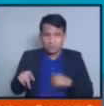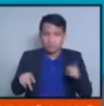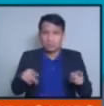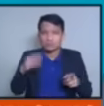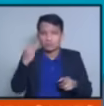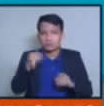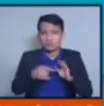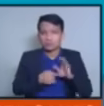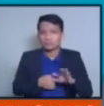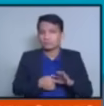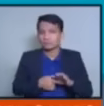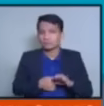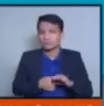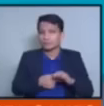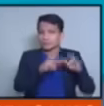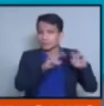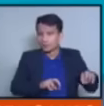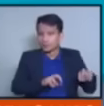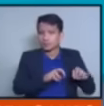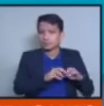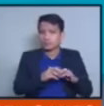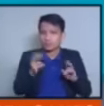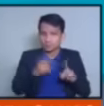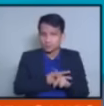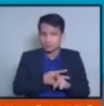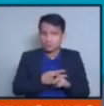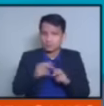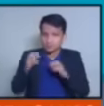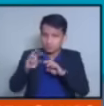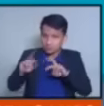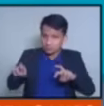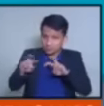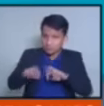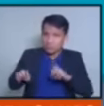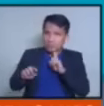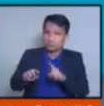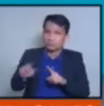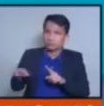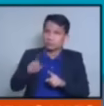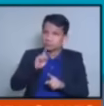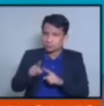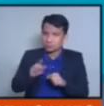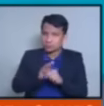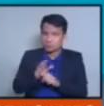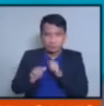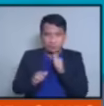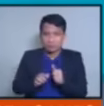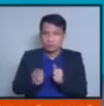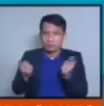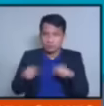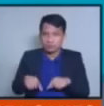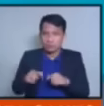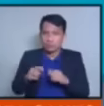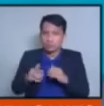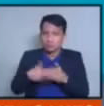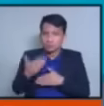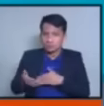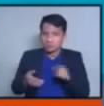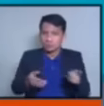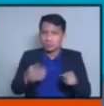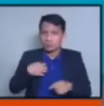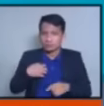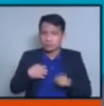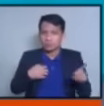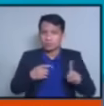sir, yan po ini-examine yung biktima. Tungkol po sa allegation na talagang na-rape ba o hindi. And then after that, yung pong